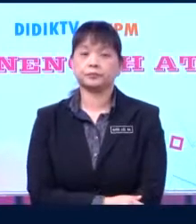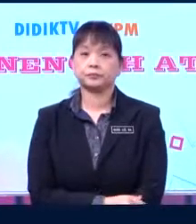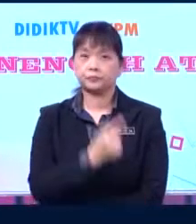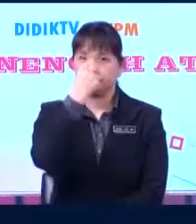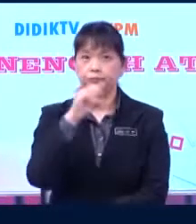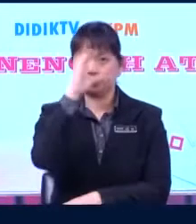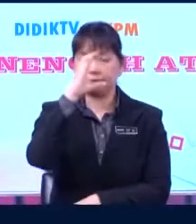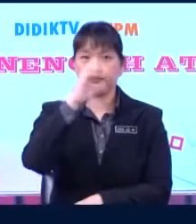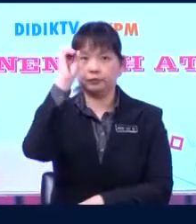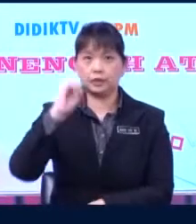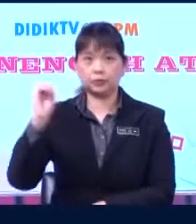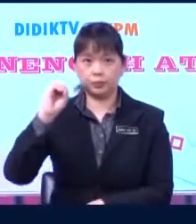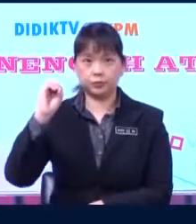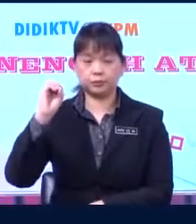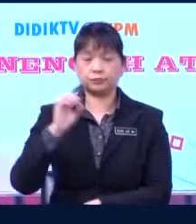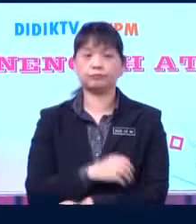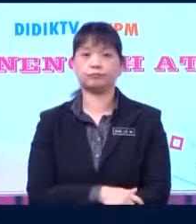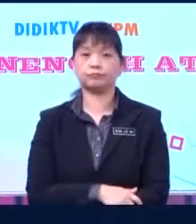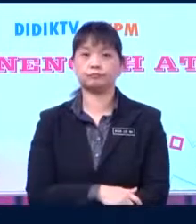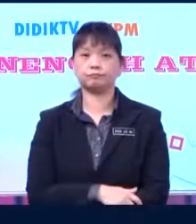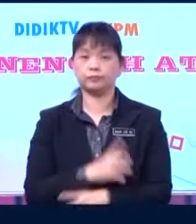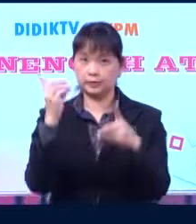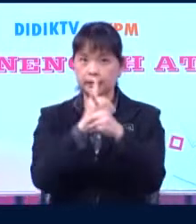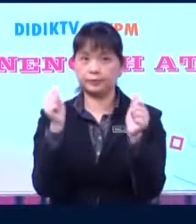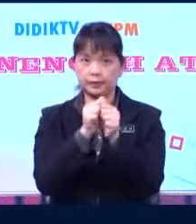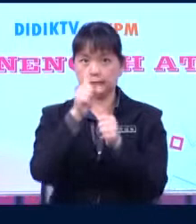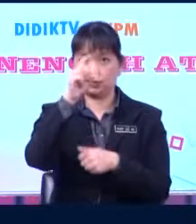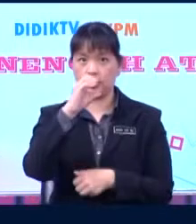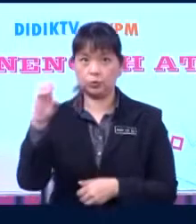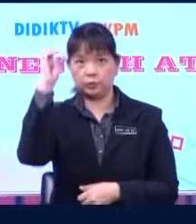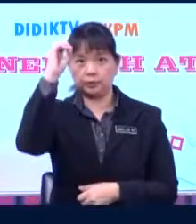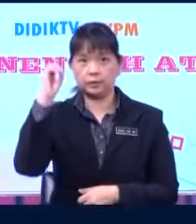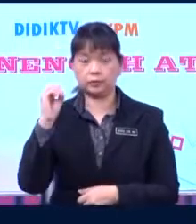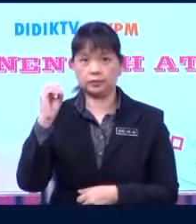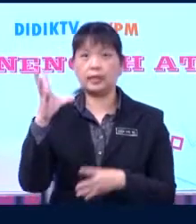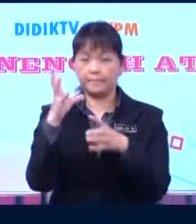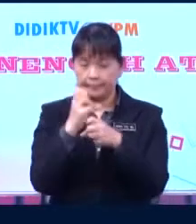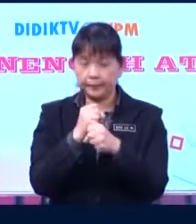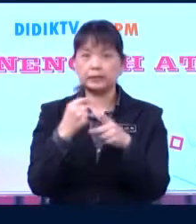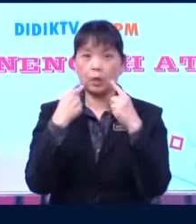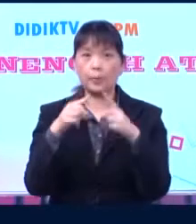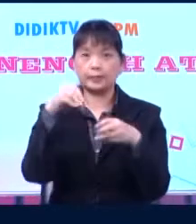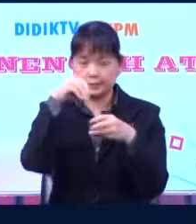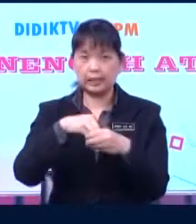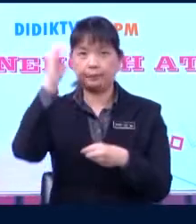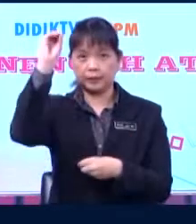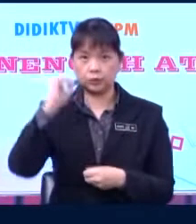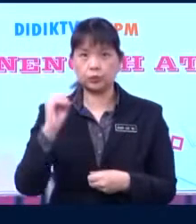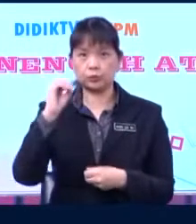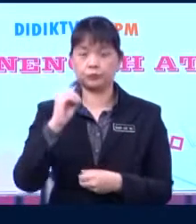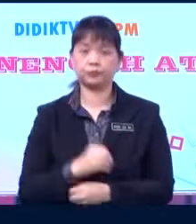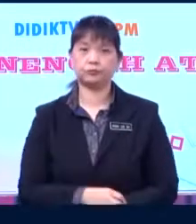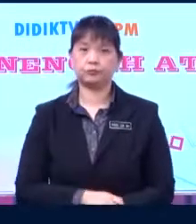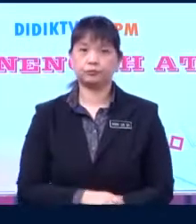900 bentuk mencari peratus Daga plus dengan 100 amako dapat lagi Apanya 800